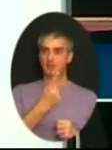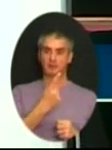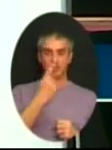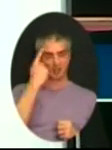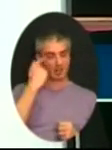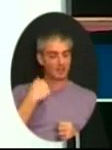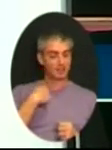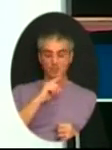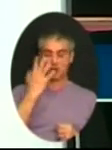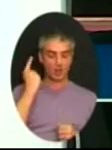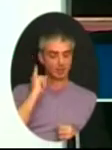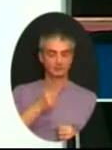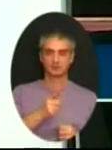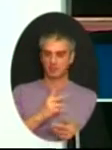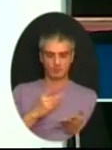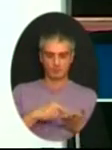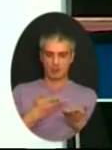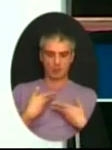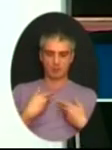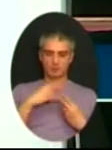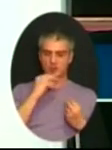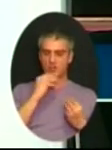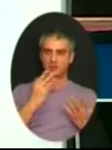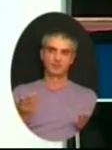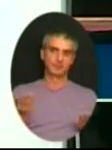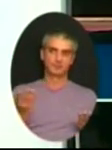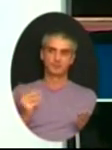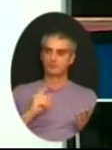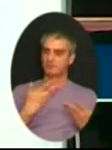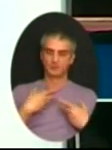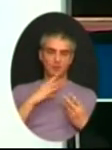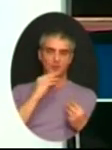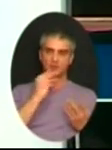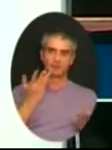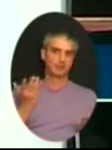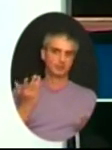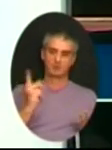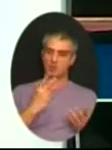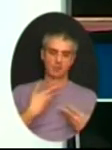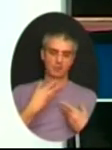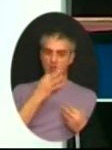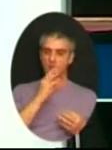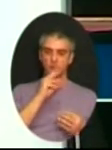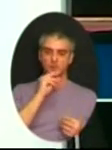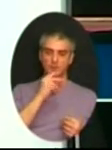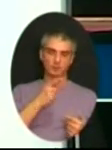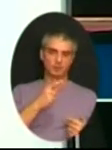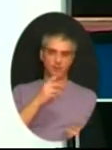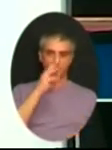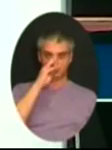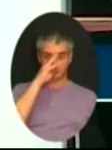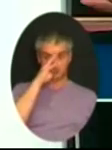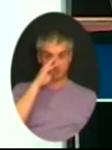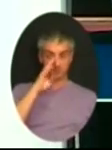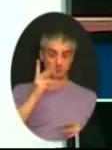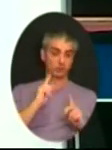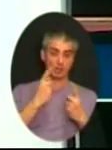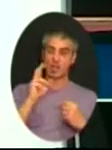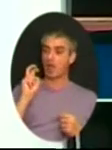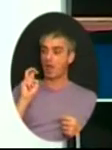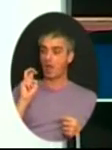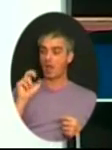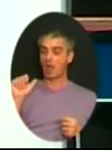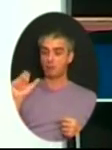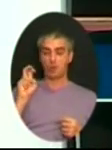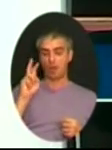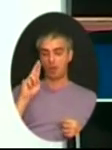לדעתי הוא לא היה צריך... כי לא נתנו לי לדבר. לא נתנו לי לדבר. לא נתנו לי את רשות הדיבור. אחרי מה שהיה עם אבו עראר, הוציאו אותי החוצה, ולא